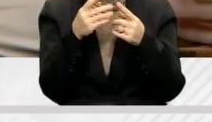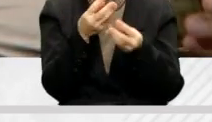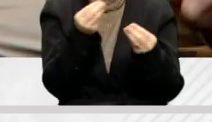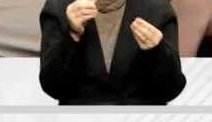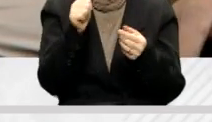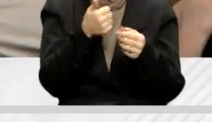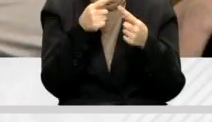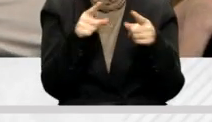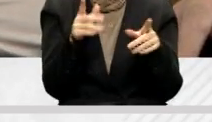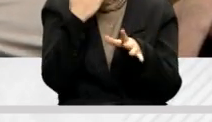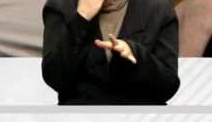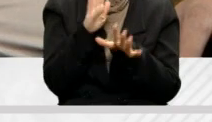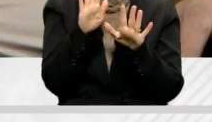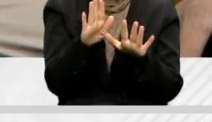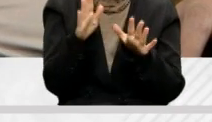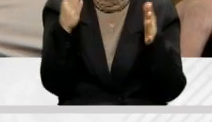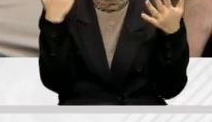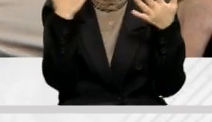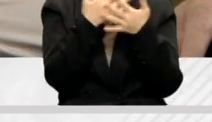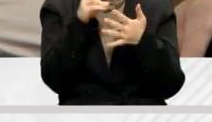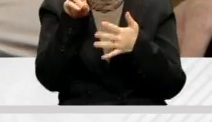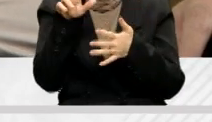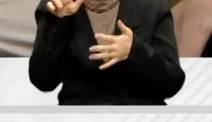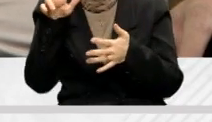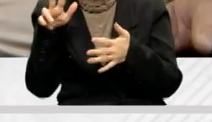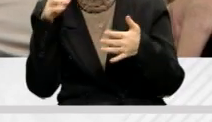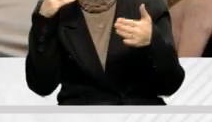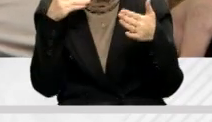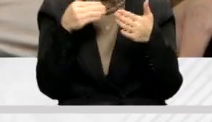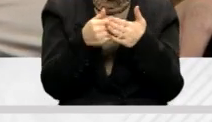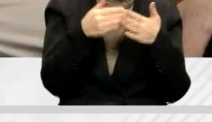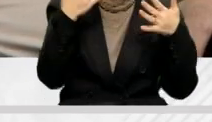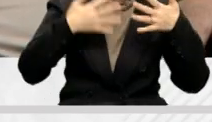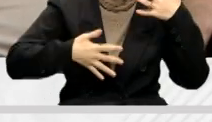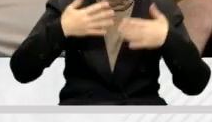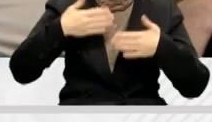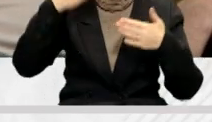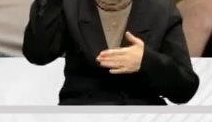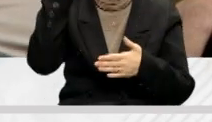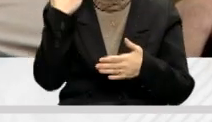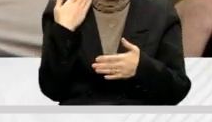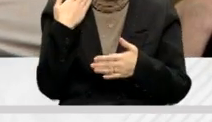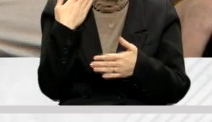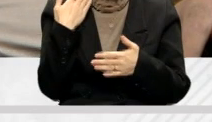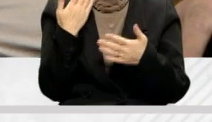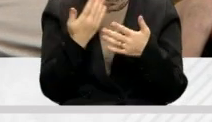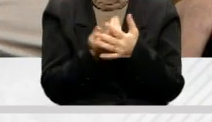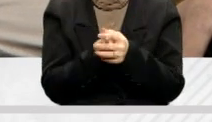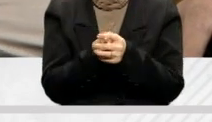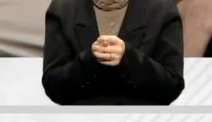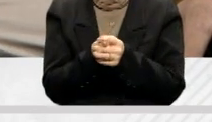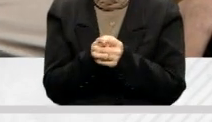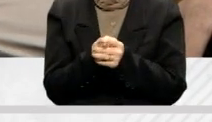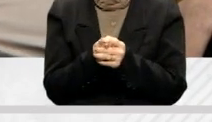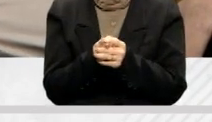gece 2'ye 3'e kadar televizyon izleyip parlak ışığa maruz kalıyorsanız vücudunuza diyorsunuz ki dur, senin ihtiyacını ben vermeyeceğim, sen benim